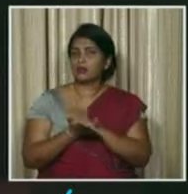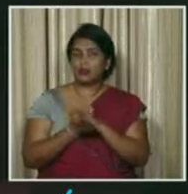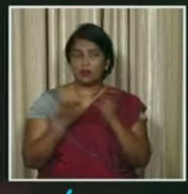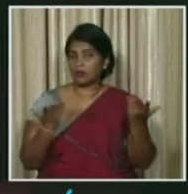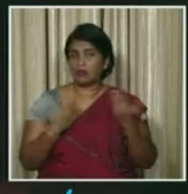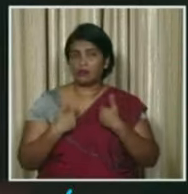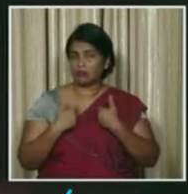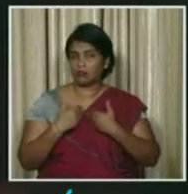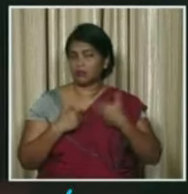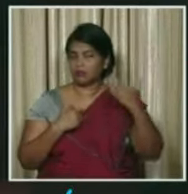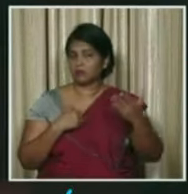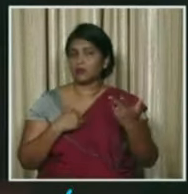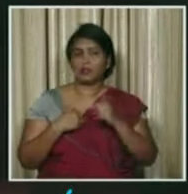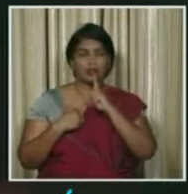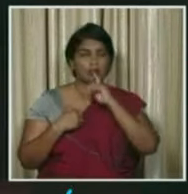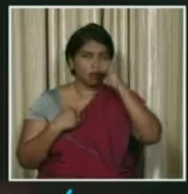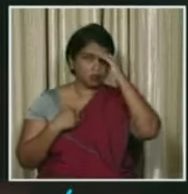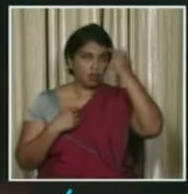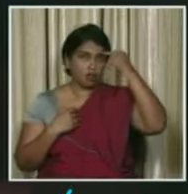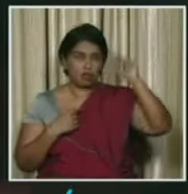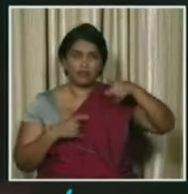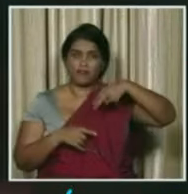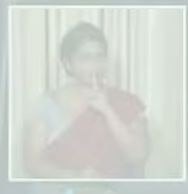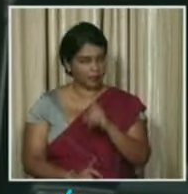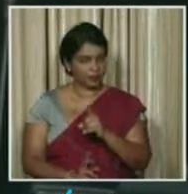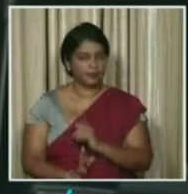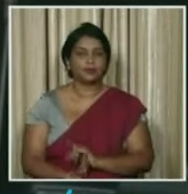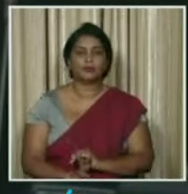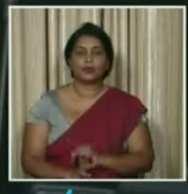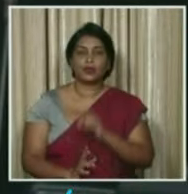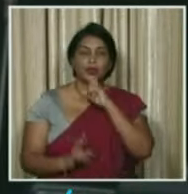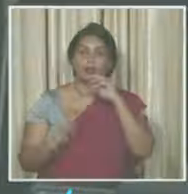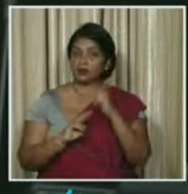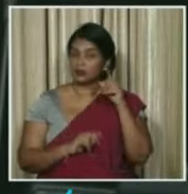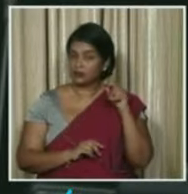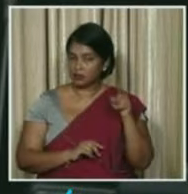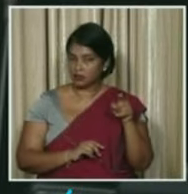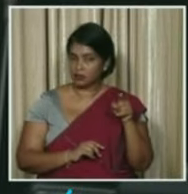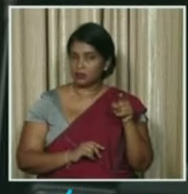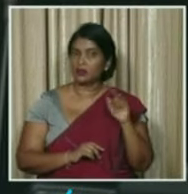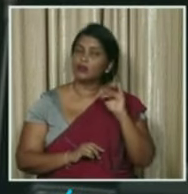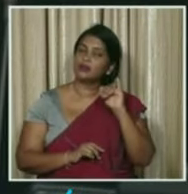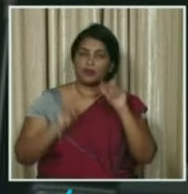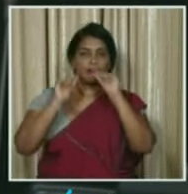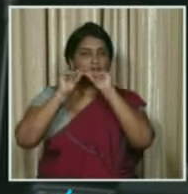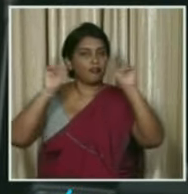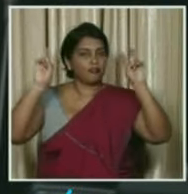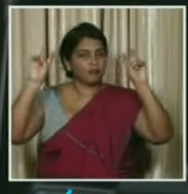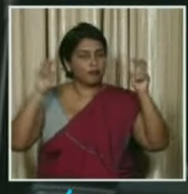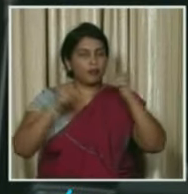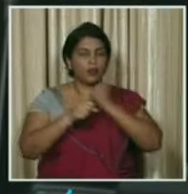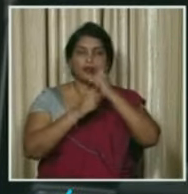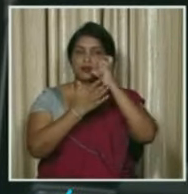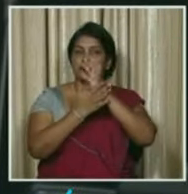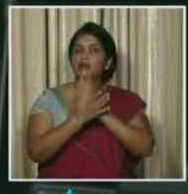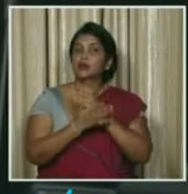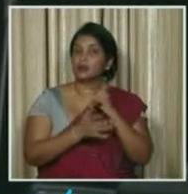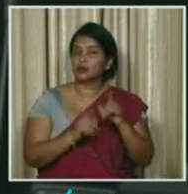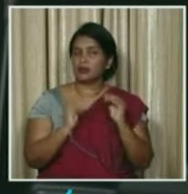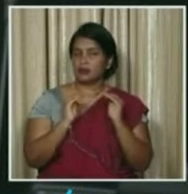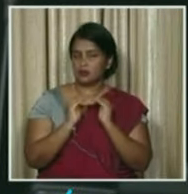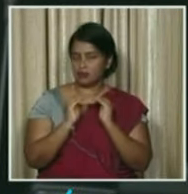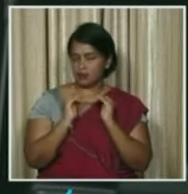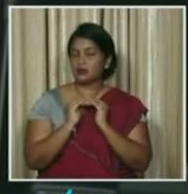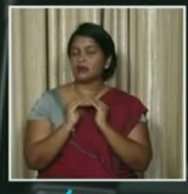අපිට සිද්ධ වෙනවා මේ කථානායකවරට එරෙහිව විශ්වාසභංග යෝජනාවකින්. ශ්‍රේෂ්ඨාධිකරණය යම් කිසි වගන්තියක් ආණ්ඩුක්‍රම ව්‍යවස්ථාවට